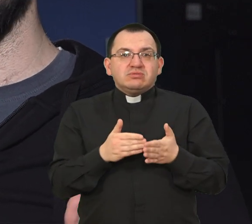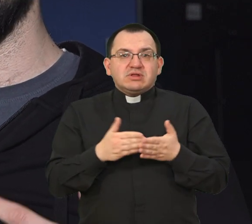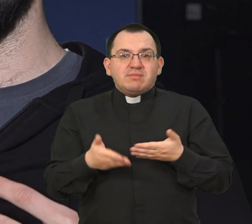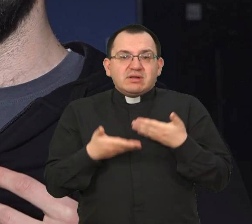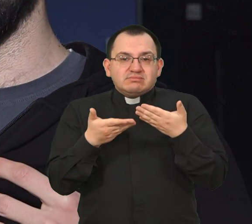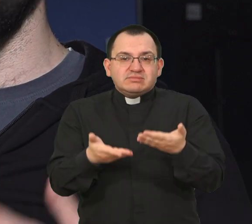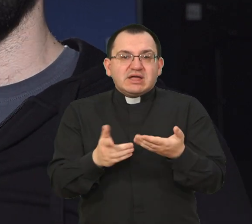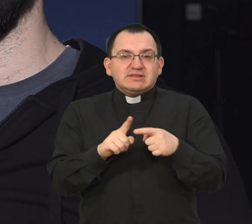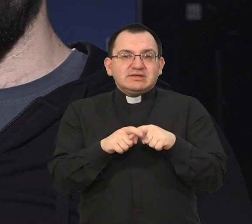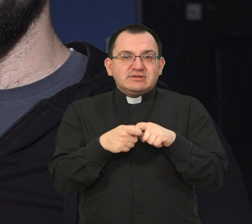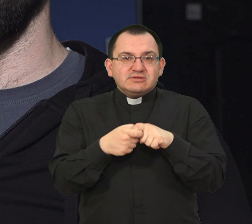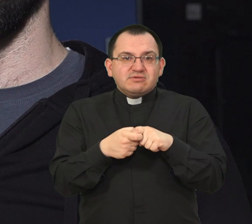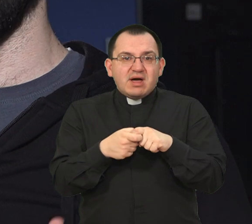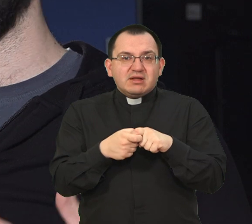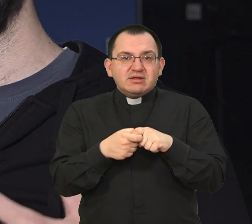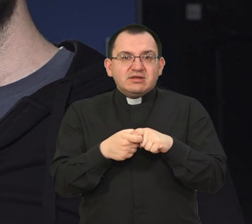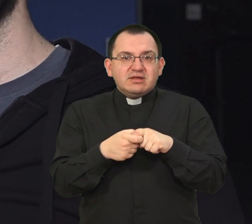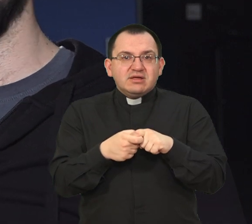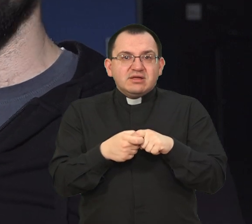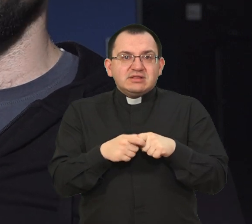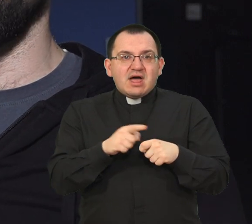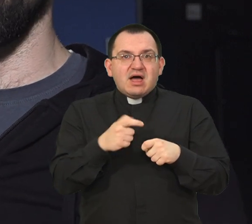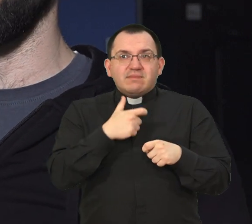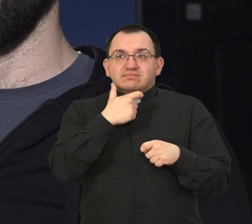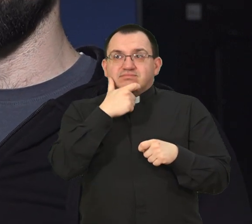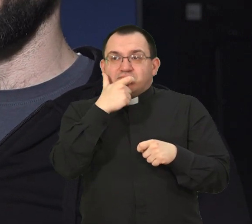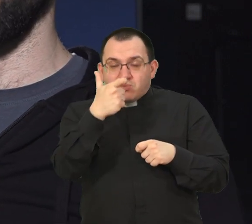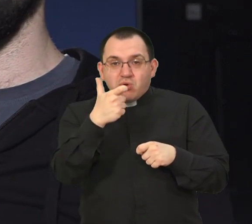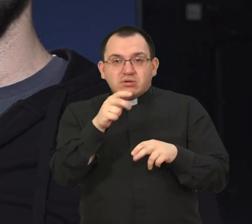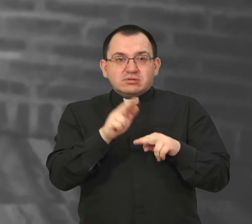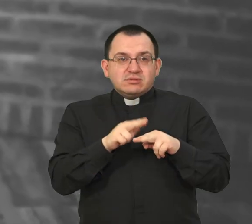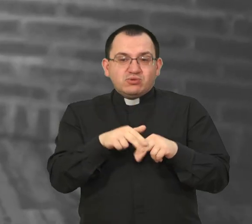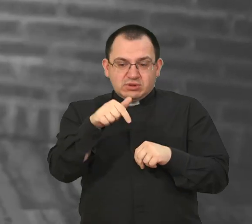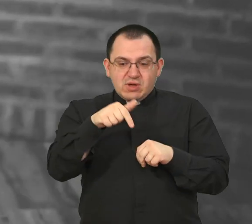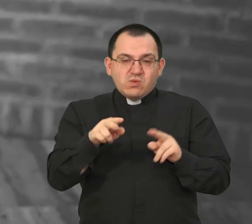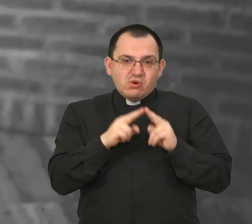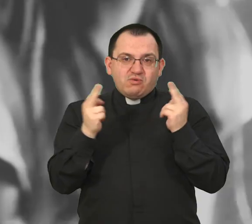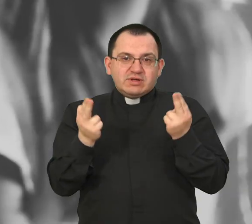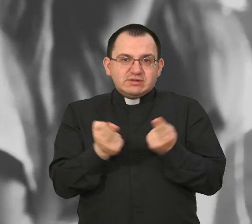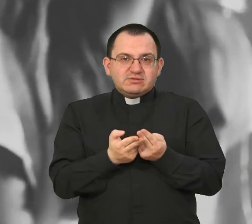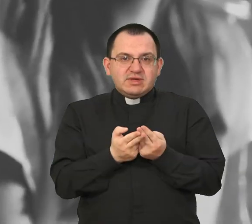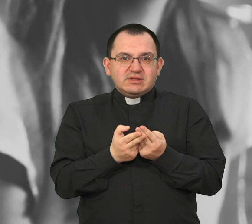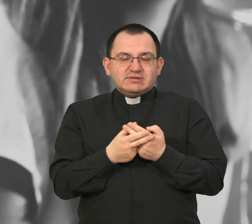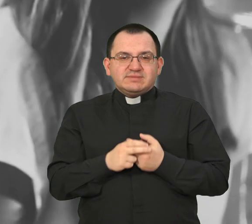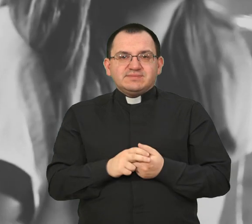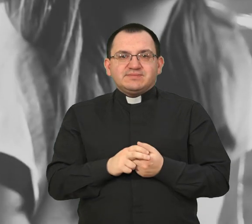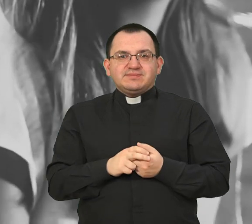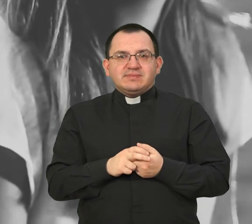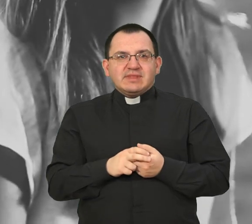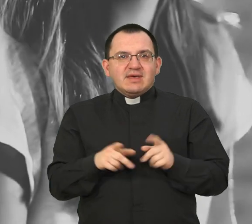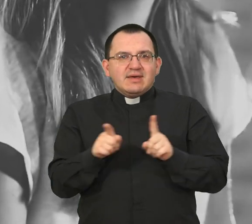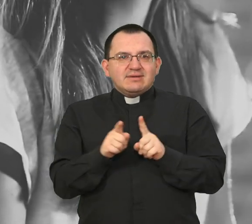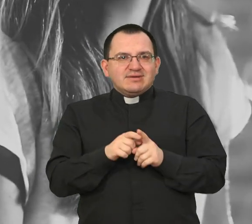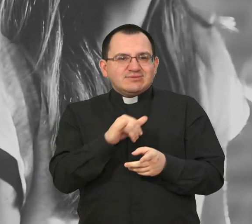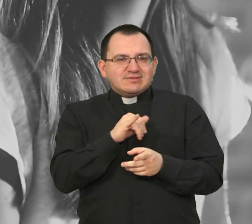ja bih rekao, posredan način, nenametljiv način donosi Boga ili riječ Božju u svakodnevnicu. Onda je fascinantno